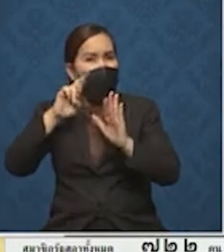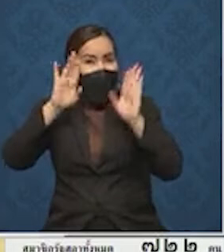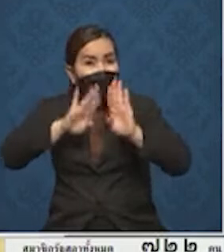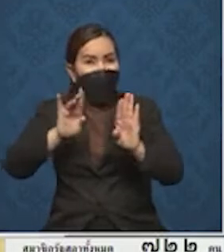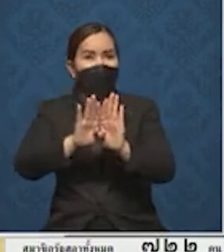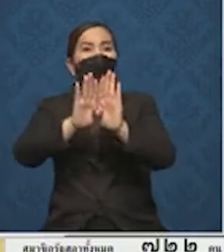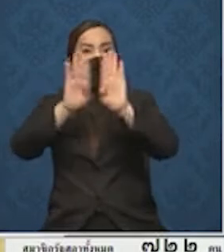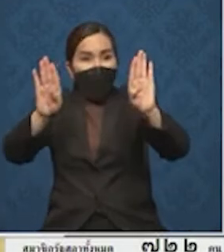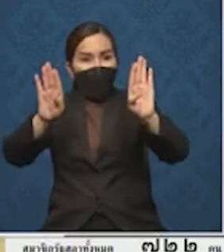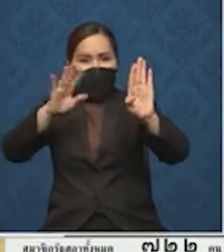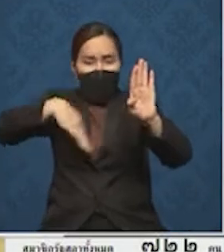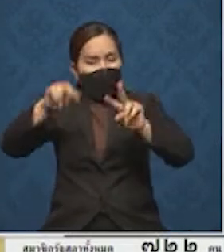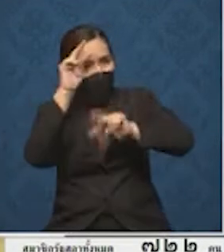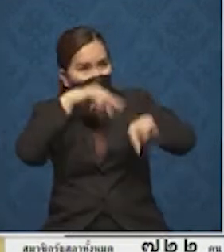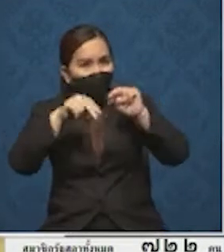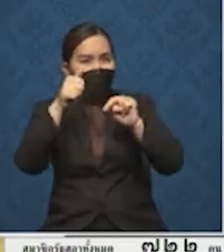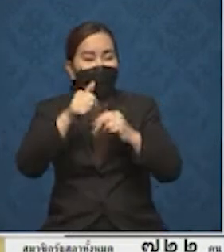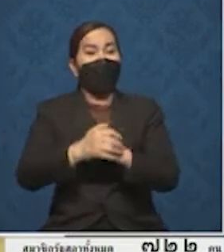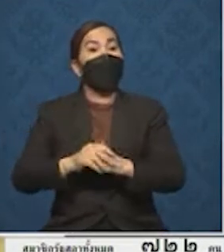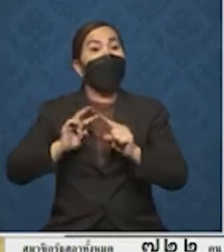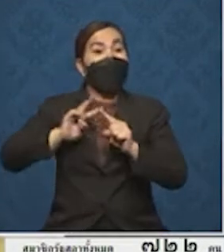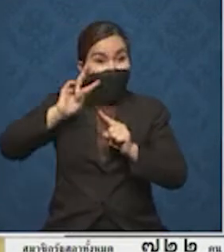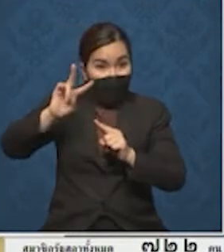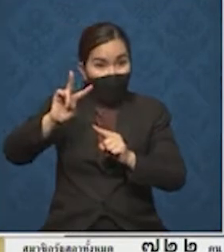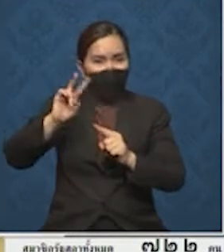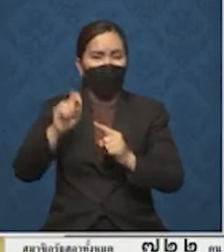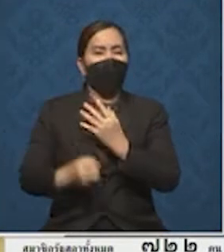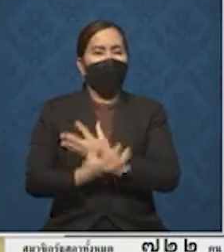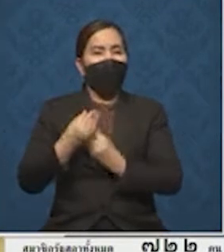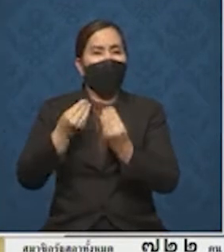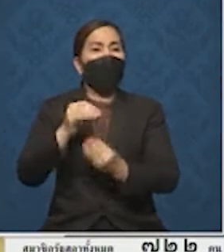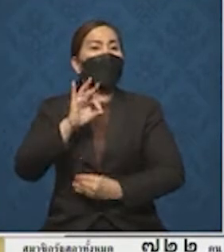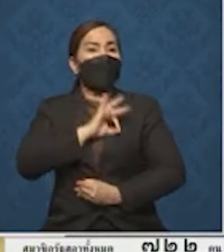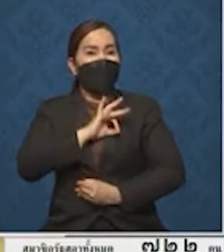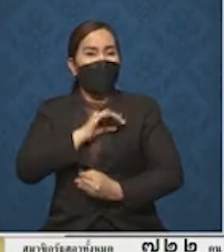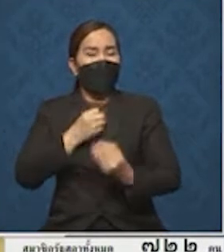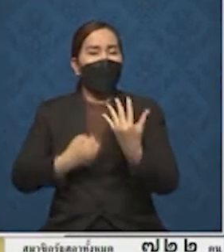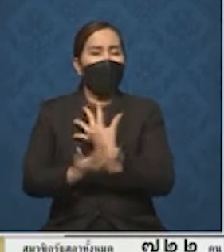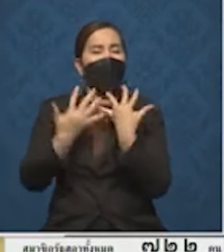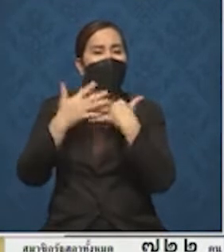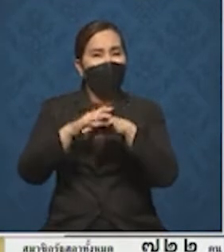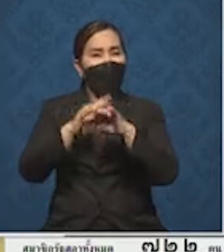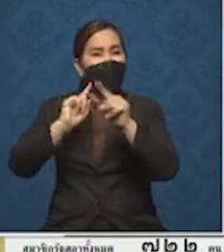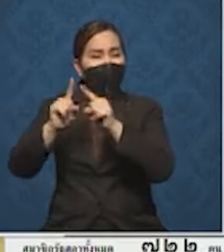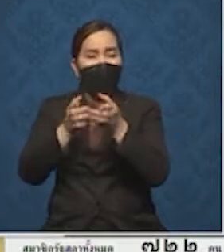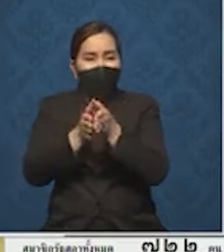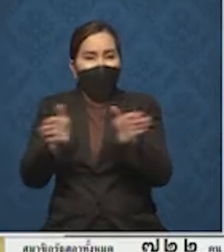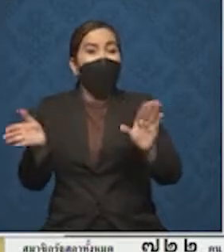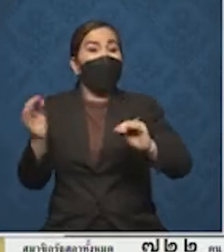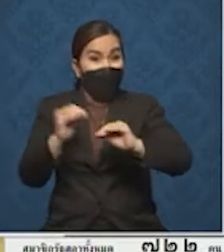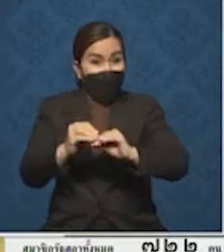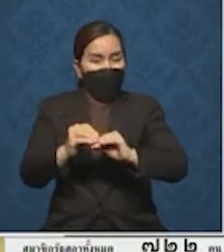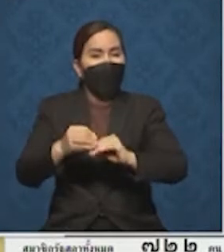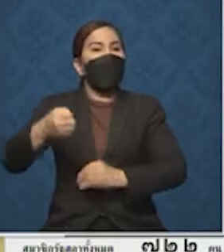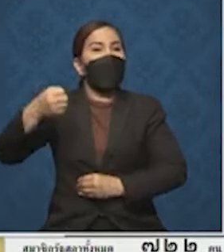ป่การที่สองก็ต้เปิดโอกาสให้สมาชิคมีส่นร่วงแฟ้งข์ของเรื่อง